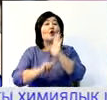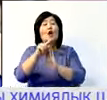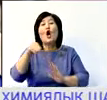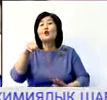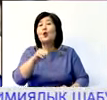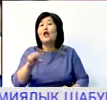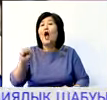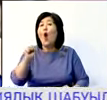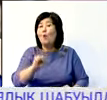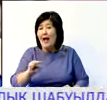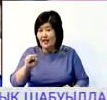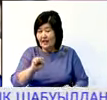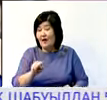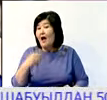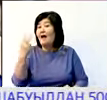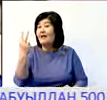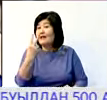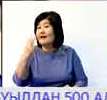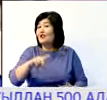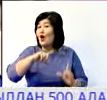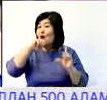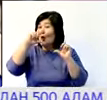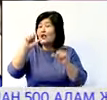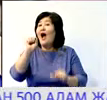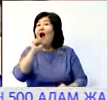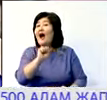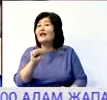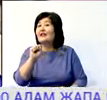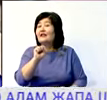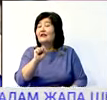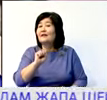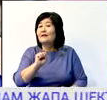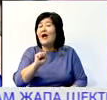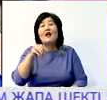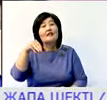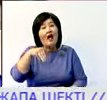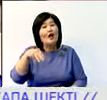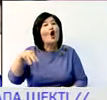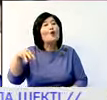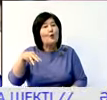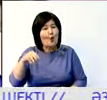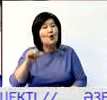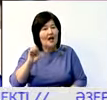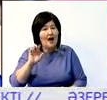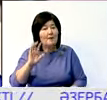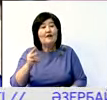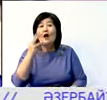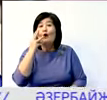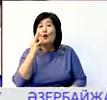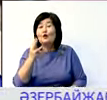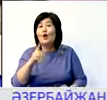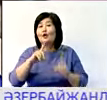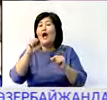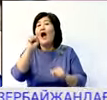Тоқтар Әубәкіров, екінші ұшқан Айдын Айымбетов, Талғат Мұсабаев, үшінші